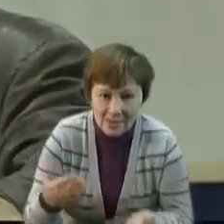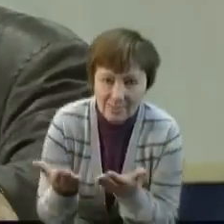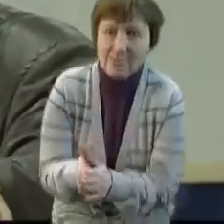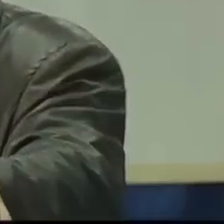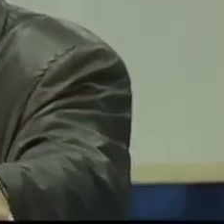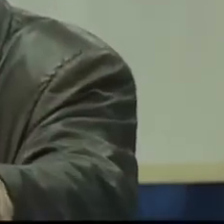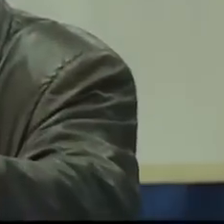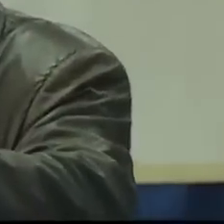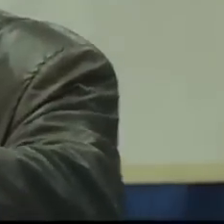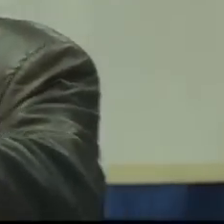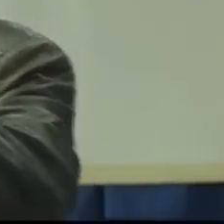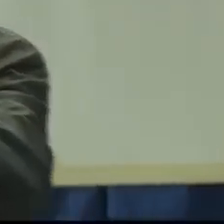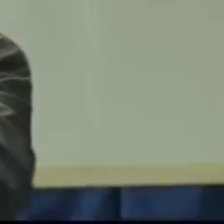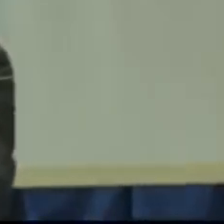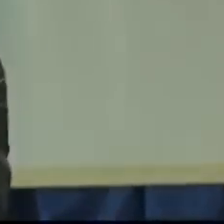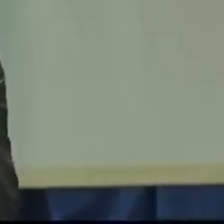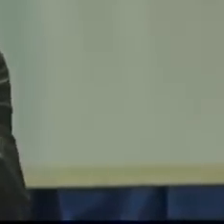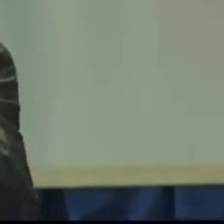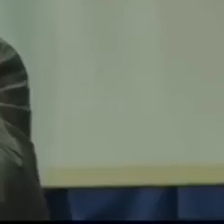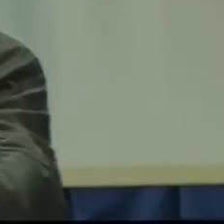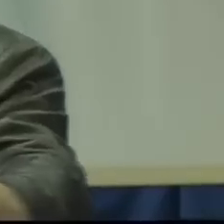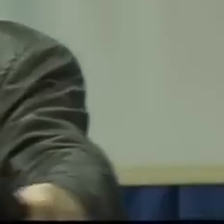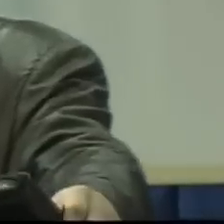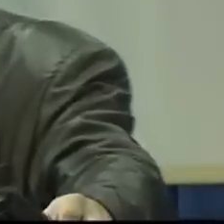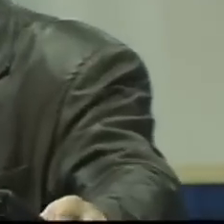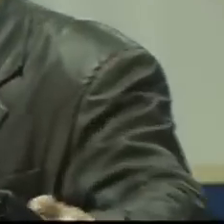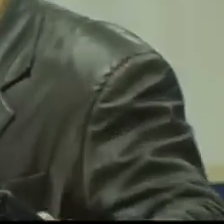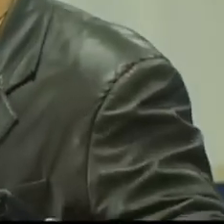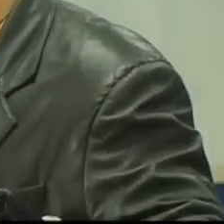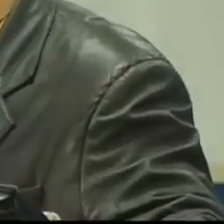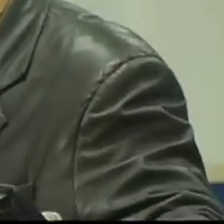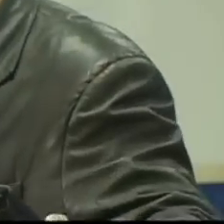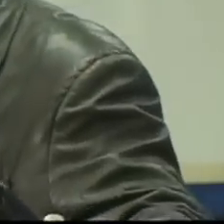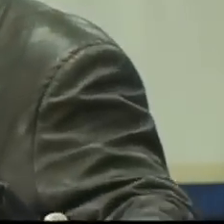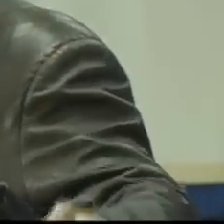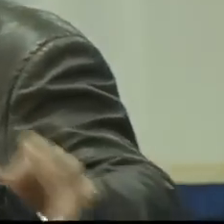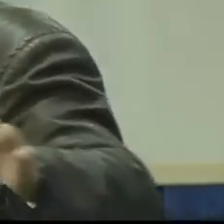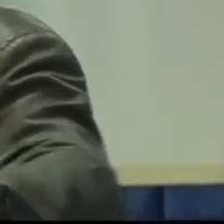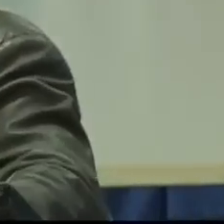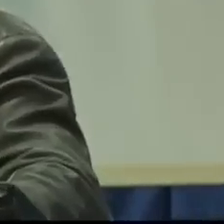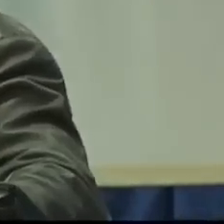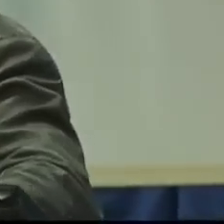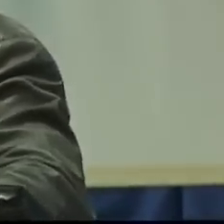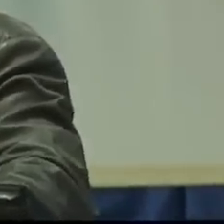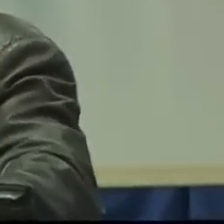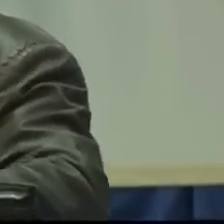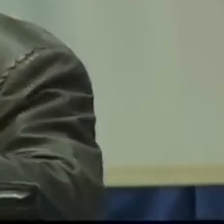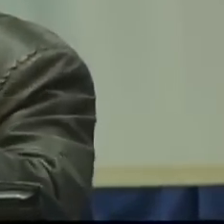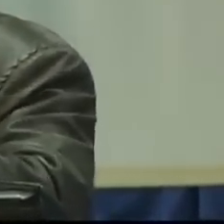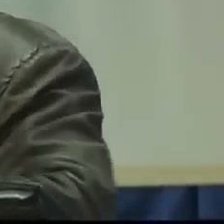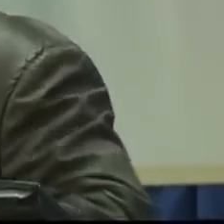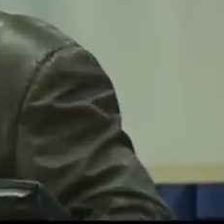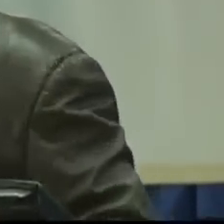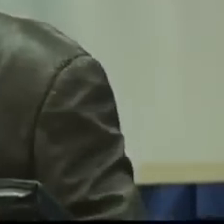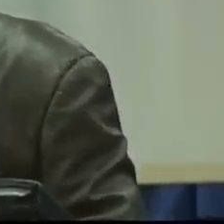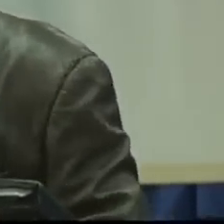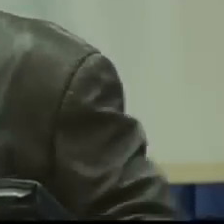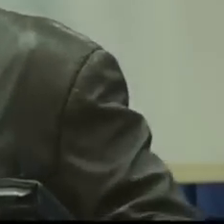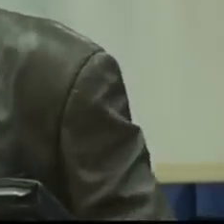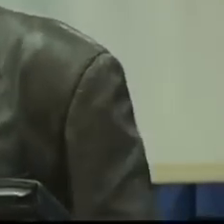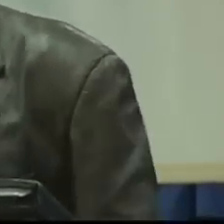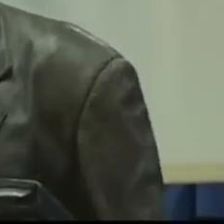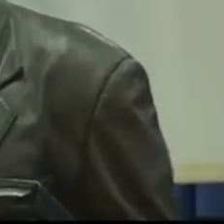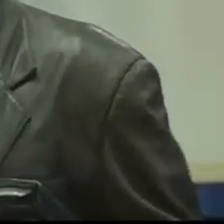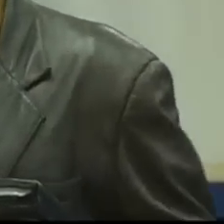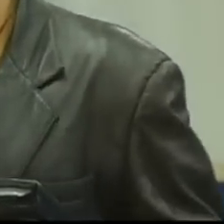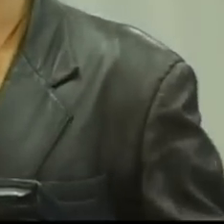встать. Время истекло, многие вещи... Я понимаю, что я, ну, не лучший проповедник, есть более лучший